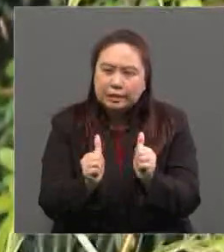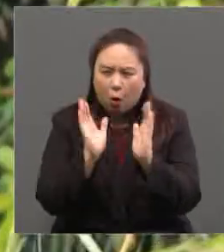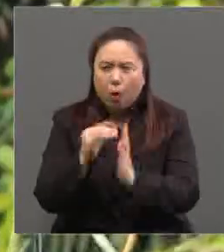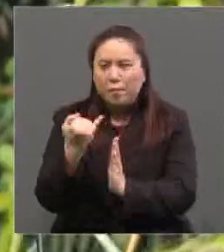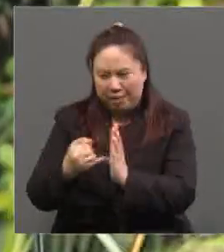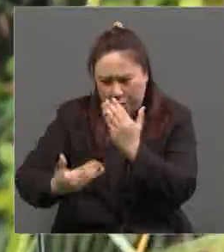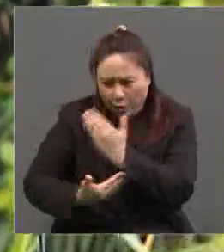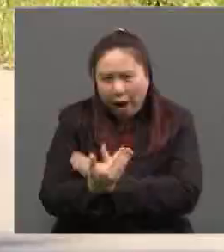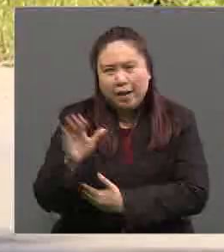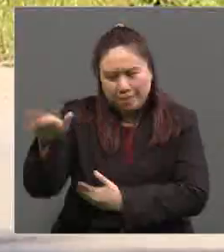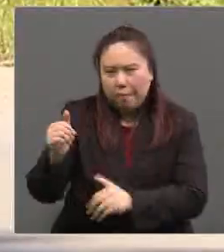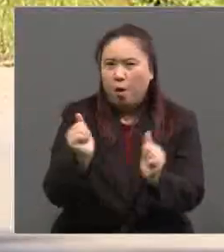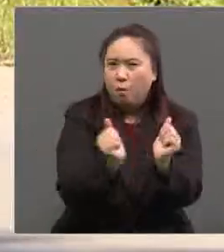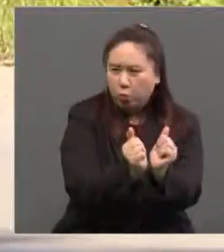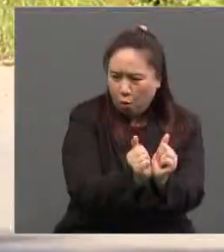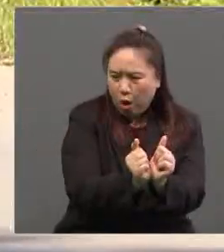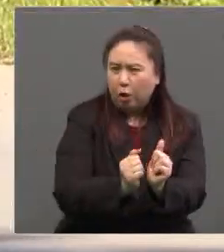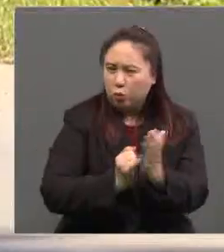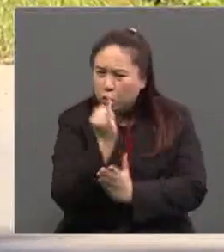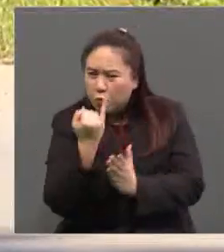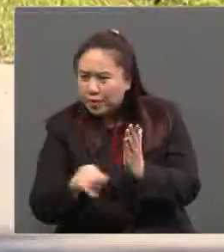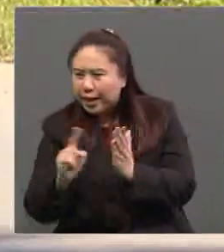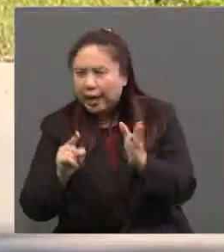อบตัวแล้วก็พิสูจน์ตัวเองตามขั้นตอนของกฎหมาย